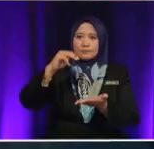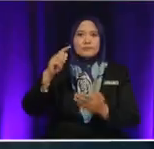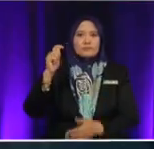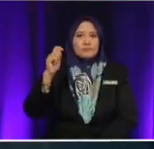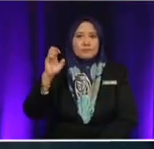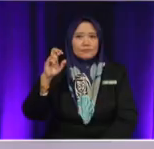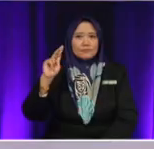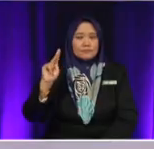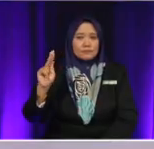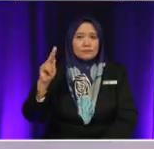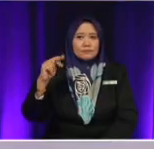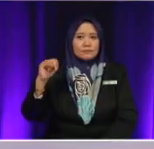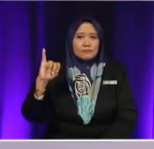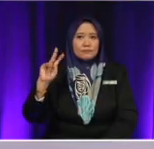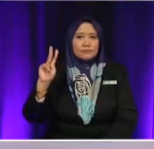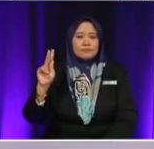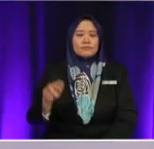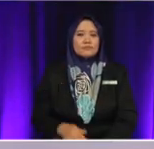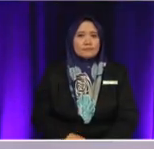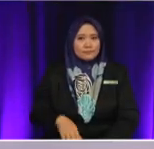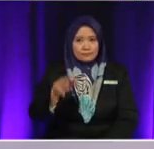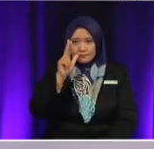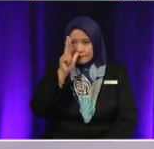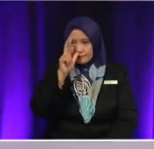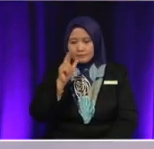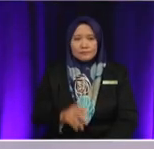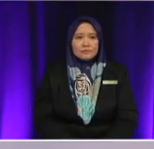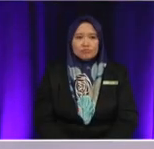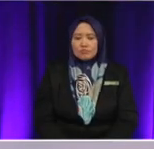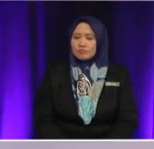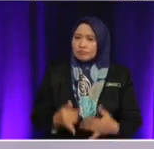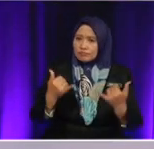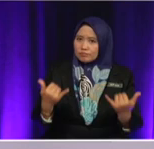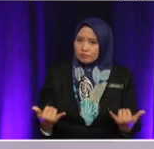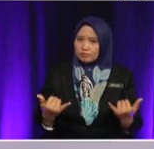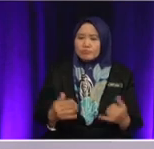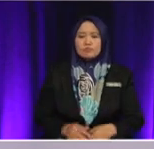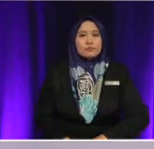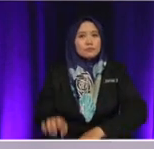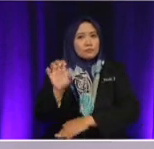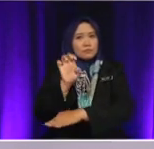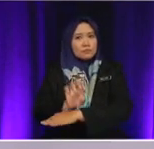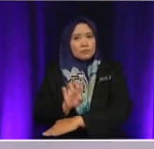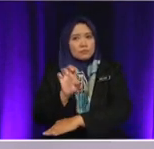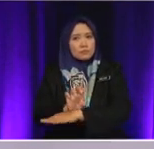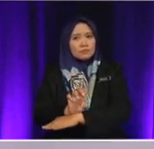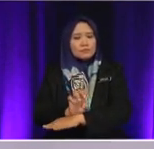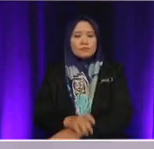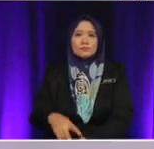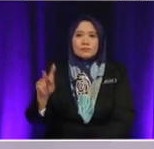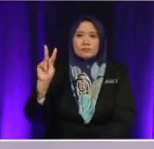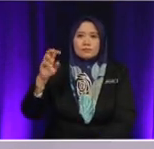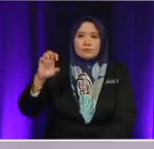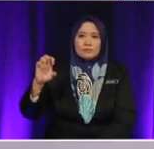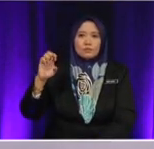perkongsikan tentang mata pelajaran pengajian keusahawanan yang hanya dipelajari oleh murid-murid yang belajar di Sekolah Menengah Teknik, betul? Ya, betul. Jadi, tanpa